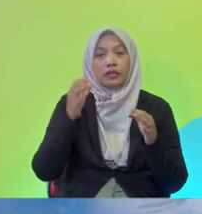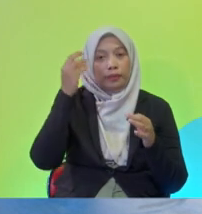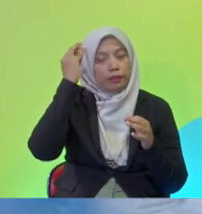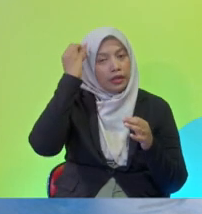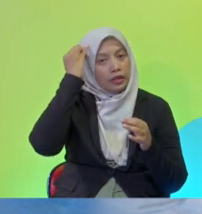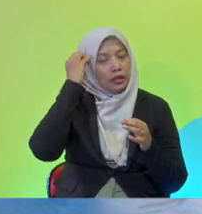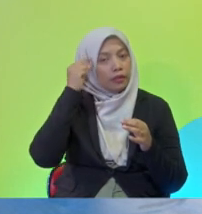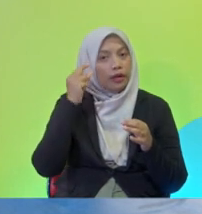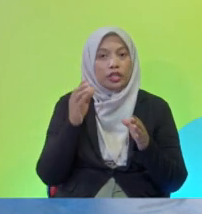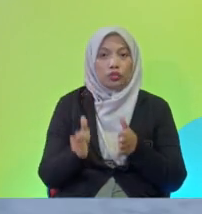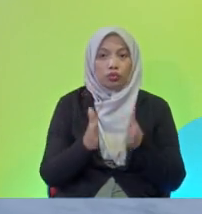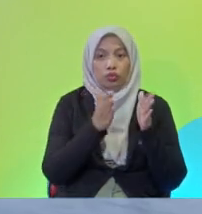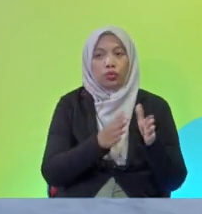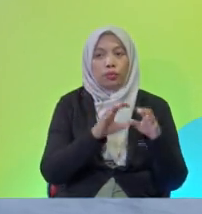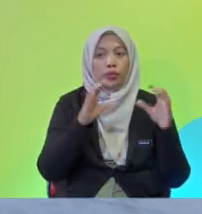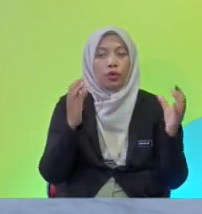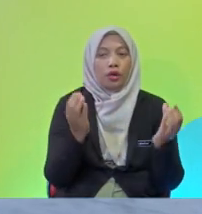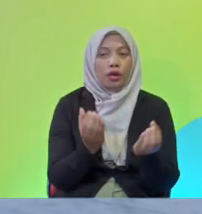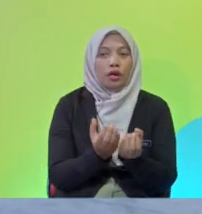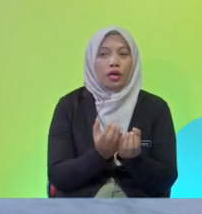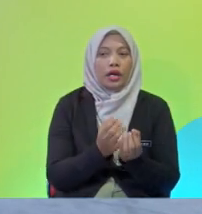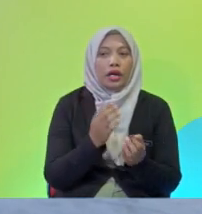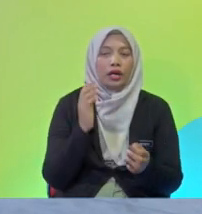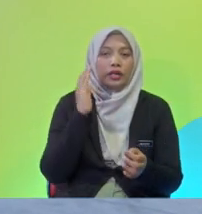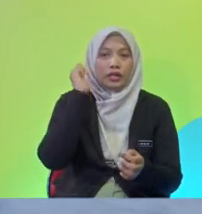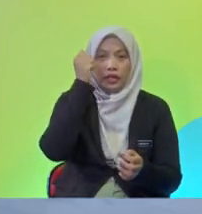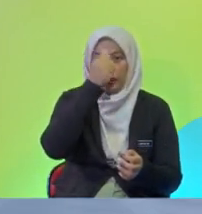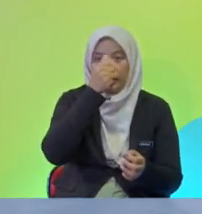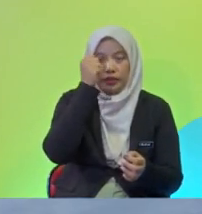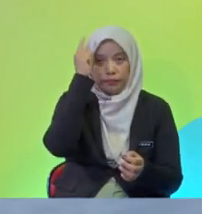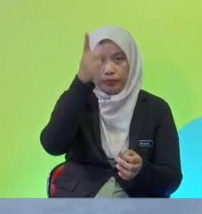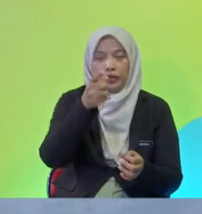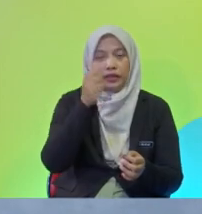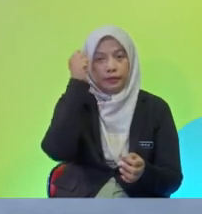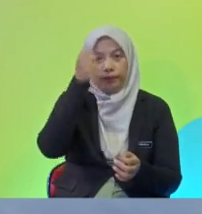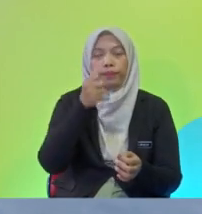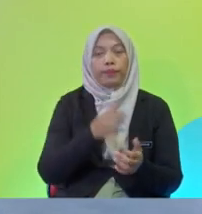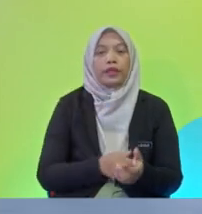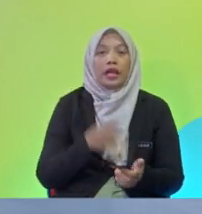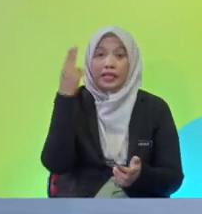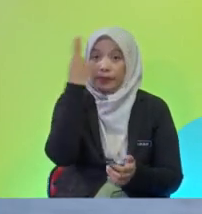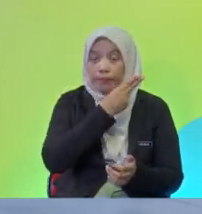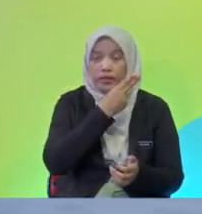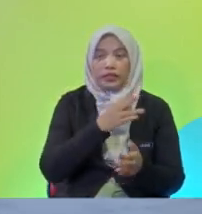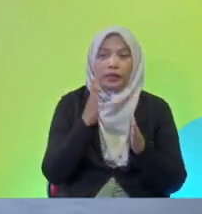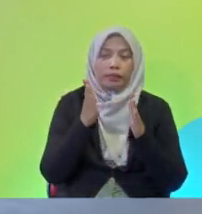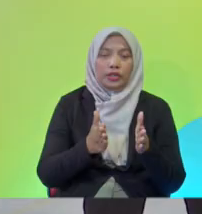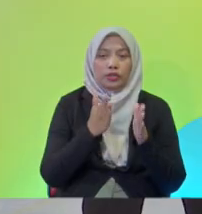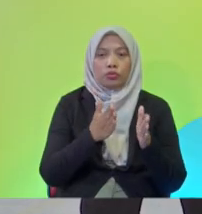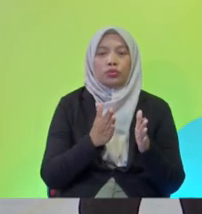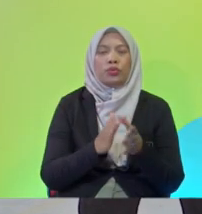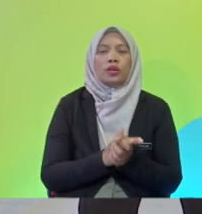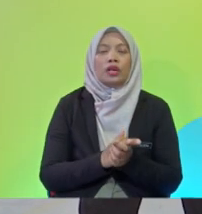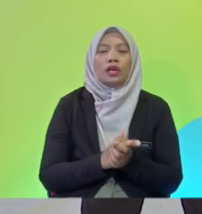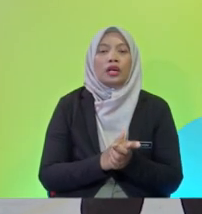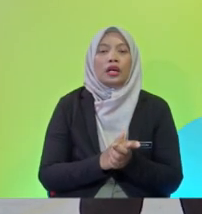Iqbal, dia mengambil bola, dia susun bola, dia berada di agak depan. Kan? Padahal dia tinggal seorang je. Untuk apa susun tu? Jadi dia susun